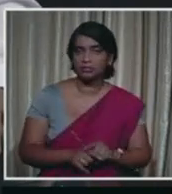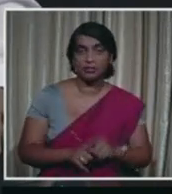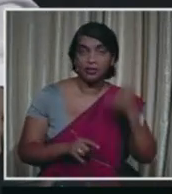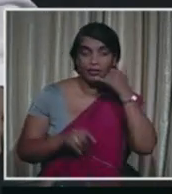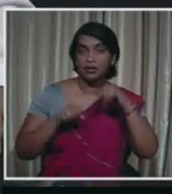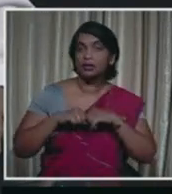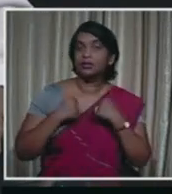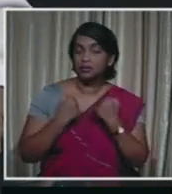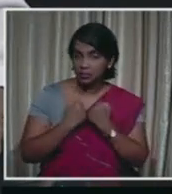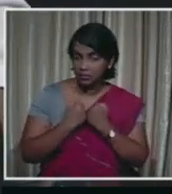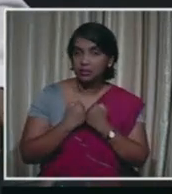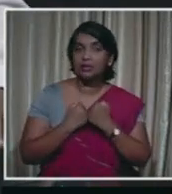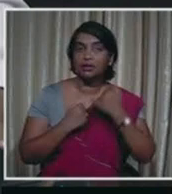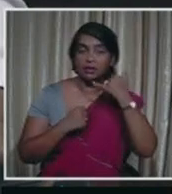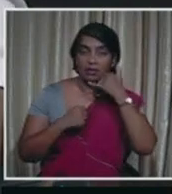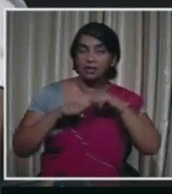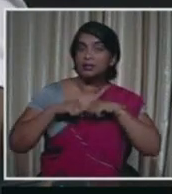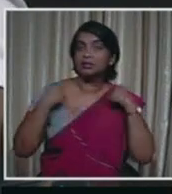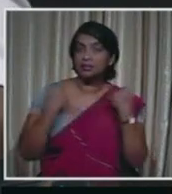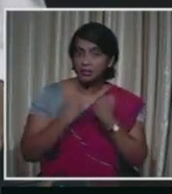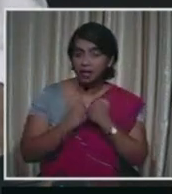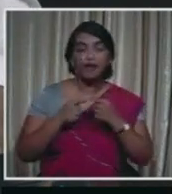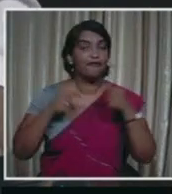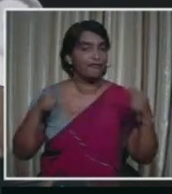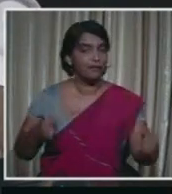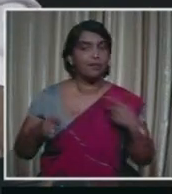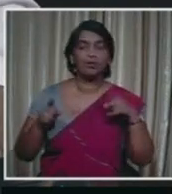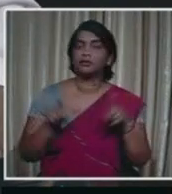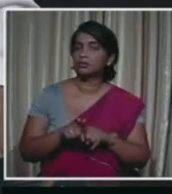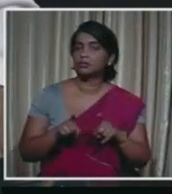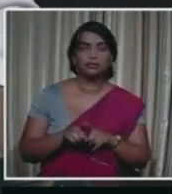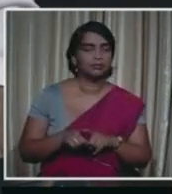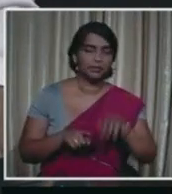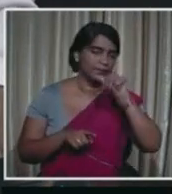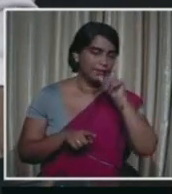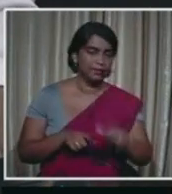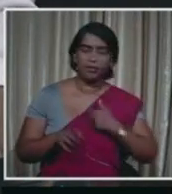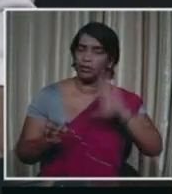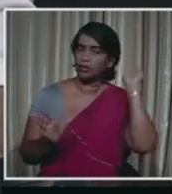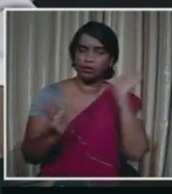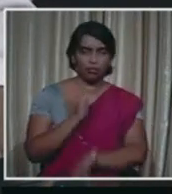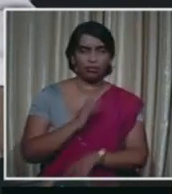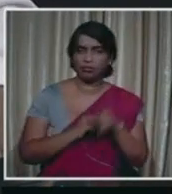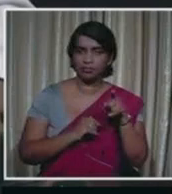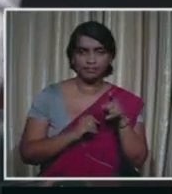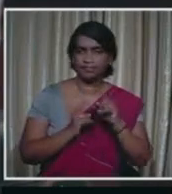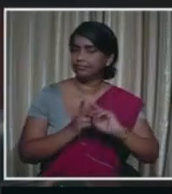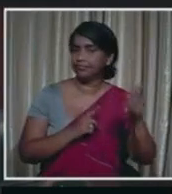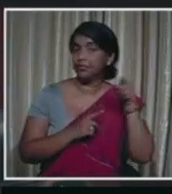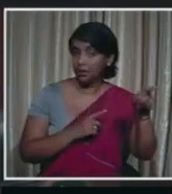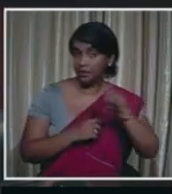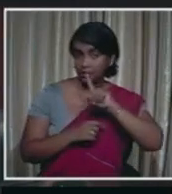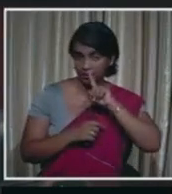ජන බලවේගයේ සමගි ජන සන්ධානය විපක්ෂය හැටියට සම්පූර්ණයෙන්ම ප්‍රතික්ෂේප කරනවා. එතුමා